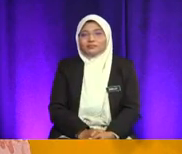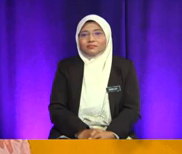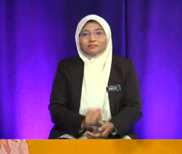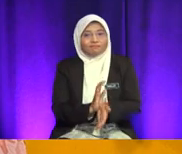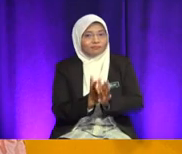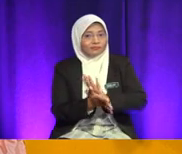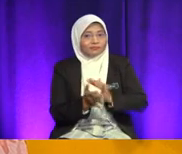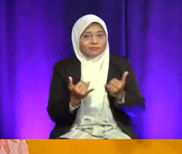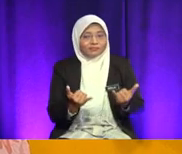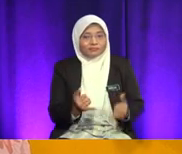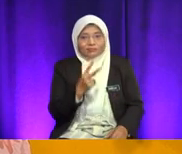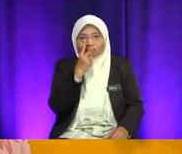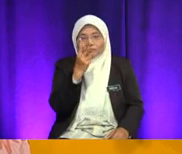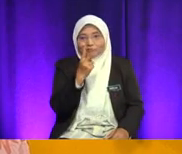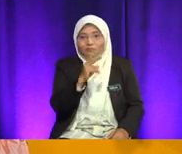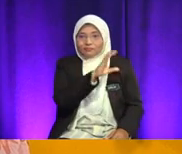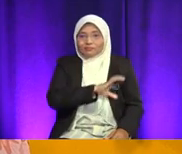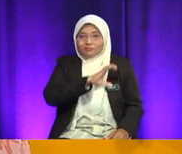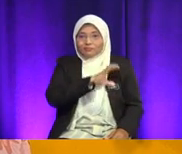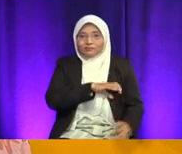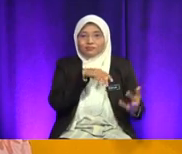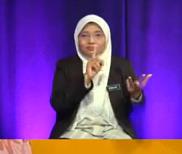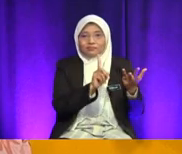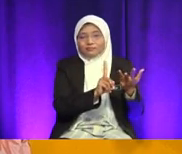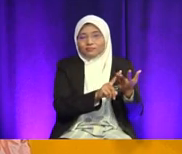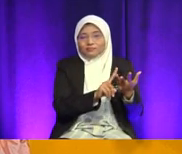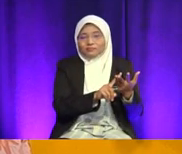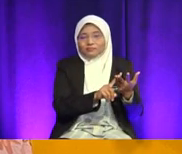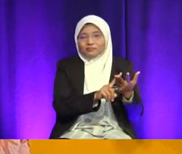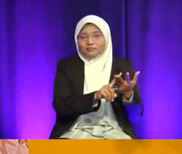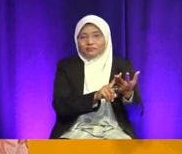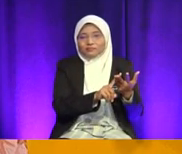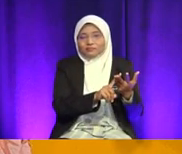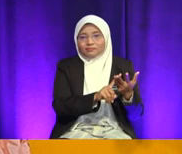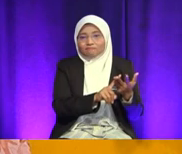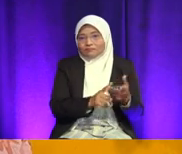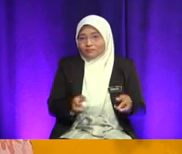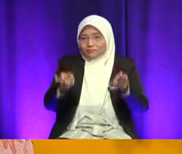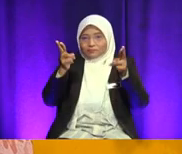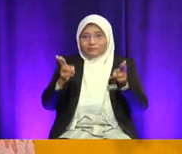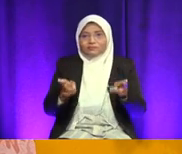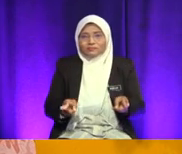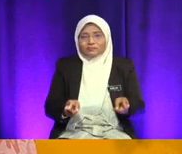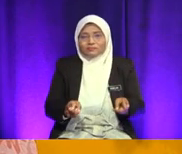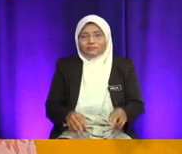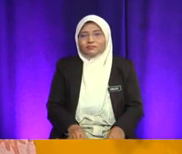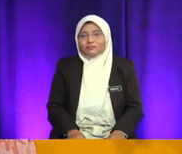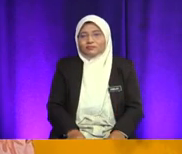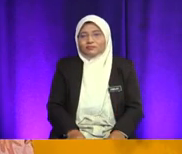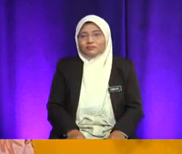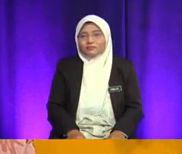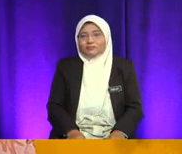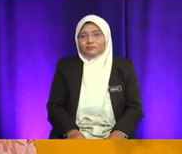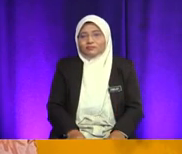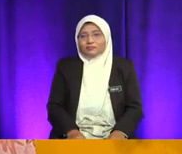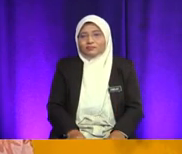lihat ciri yang keempat setiap negara berdaulat perlu mempunyai rakyat barulah ada negara